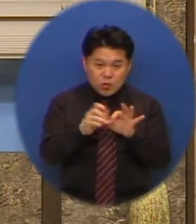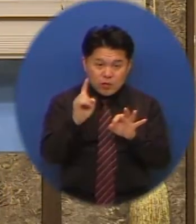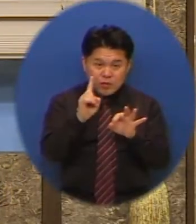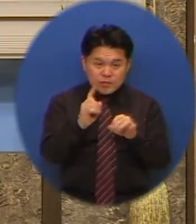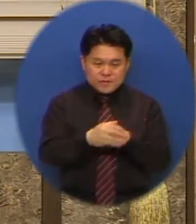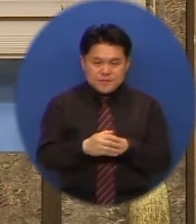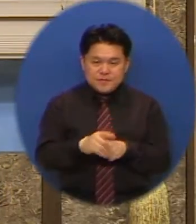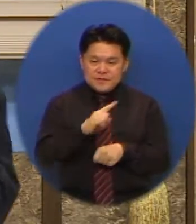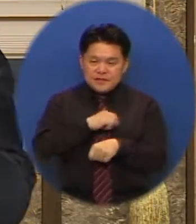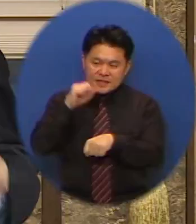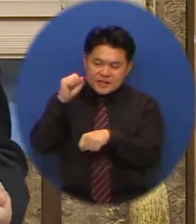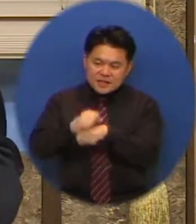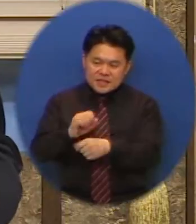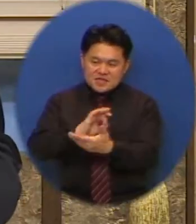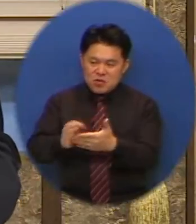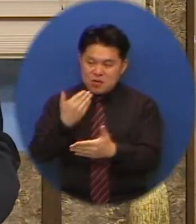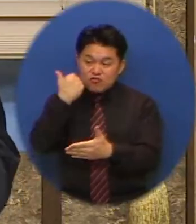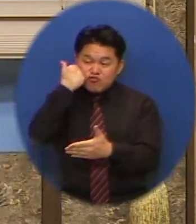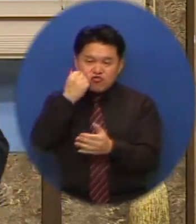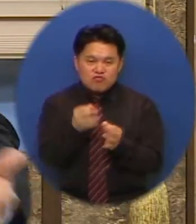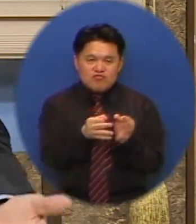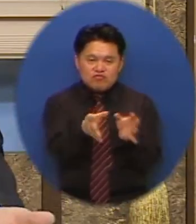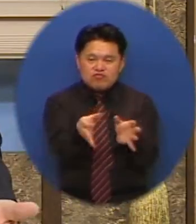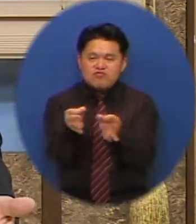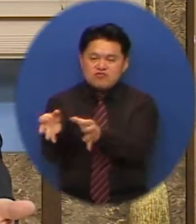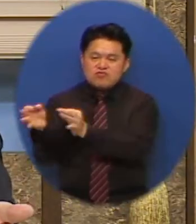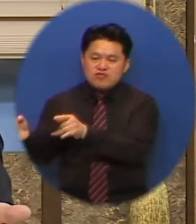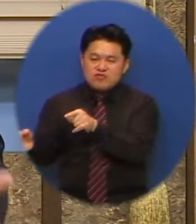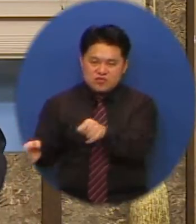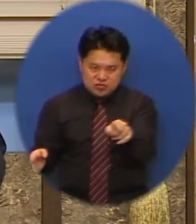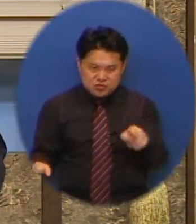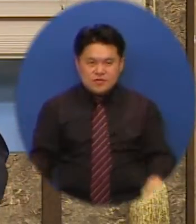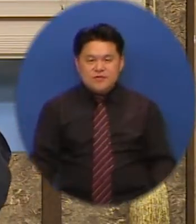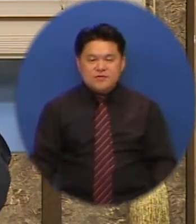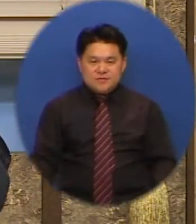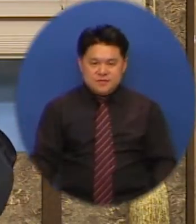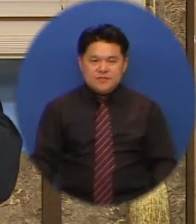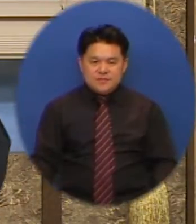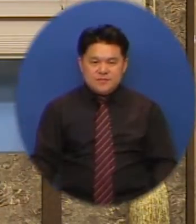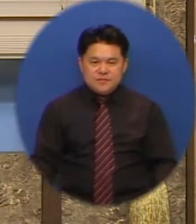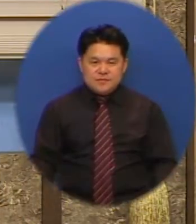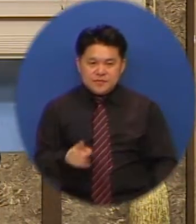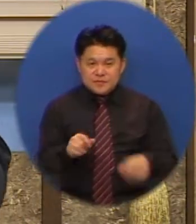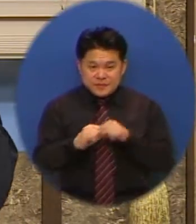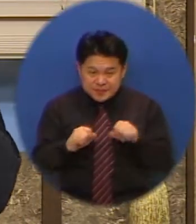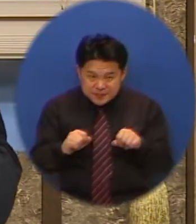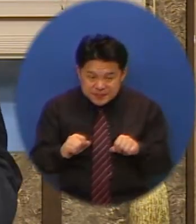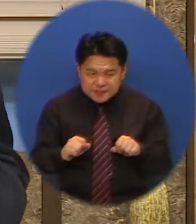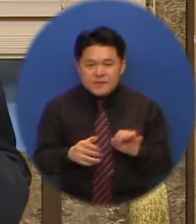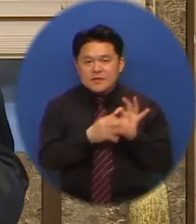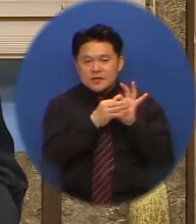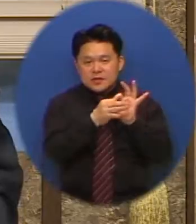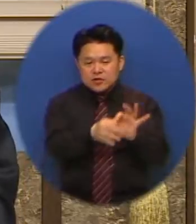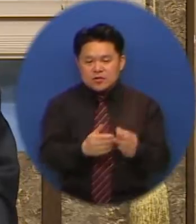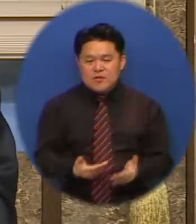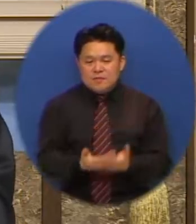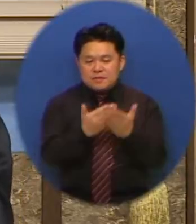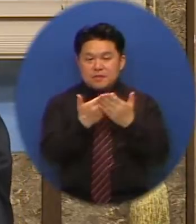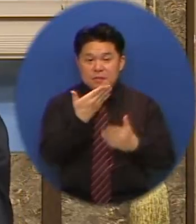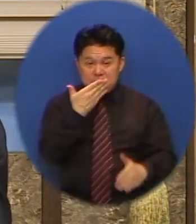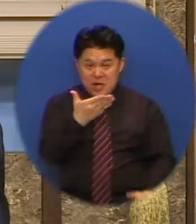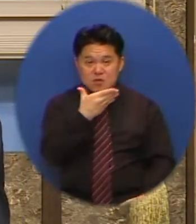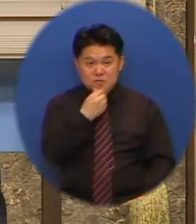돈을 가장 잘 쓸 수 있는 사람한테 연결시켜주는 그런 역할, 그런 복지. 이게 이제 지속가능한